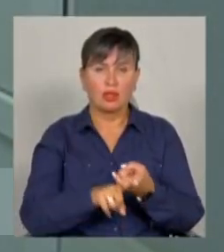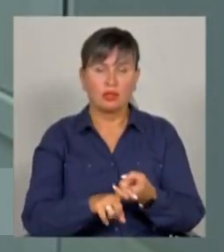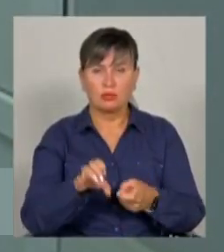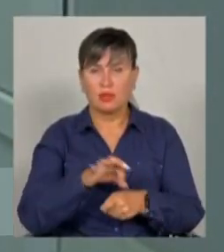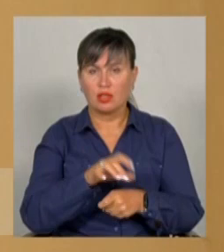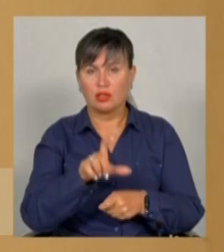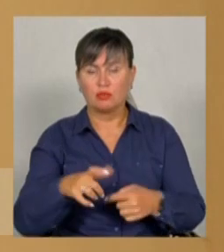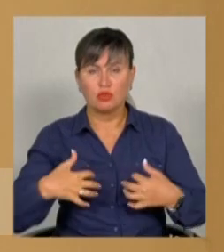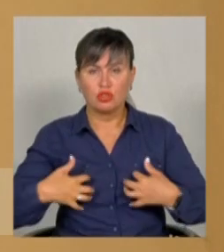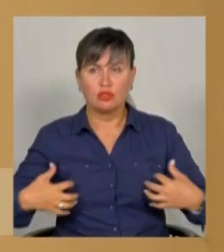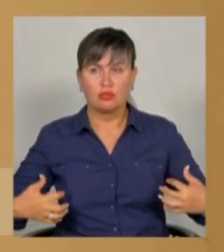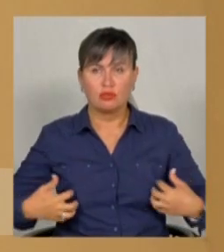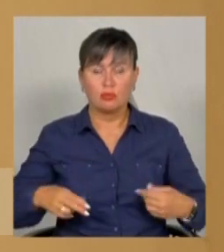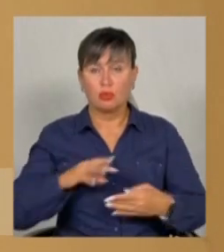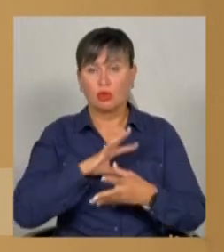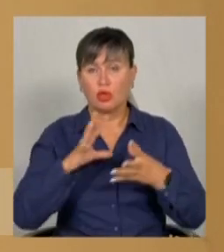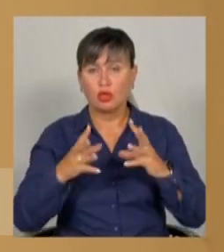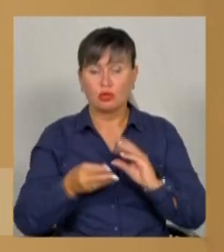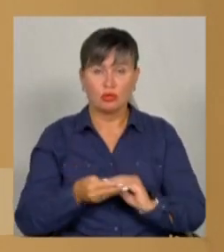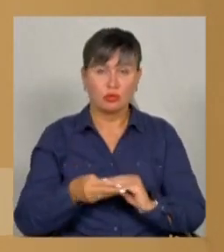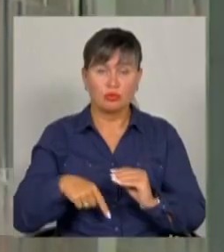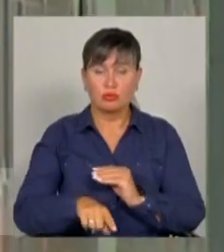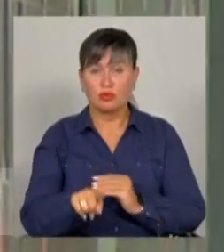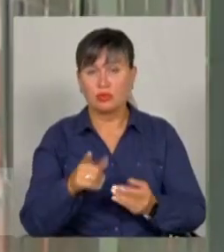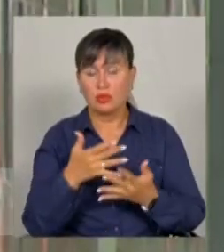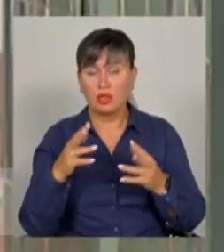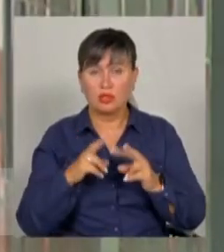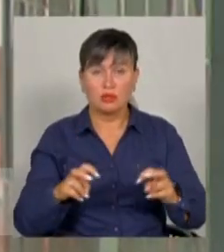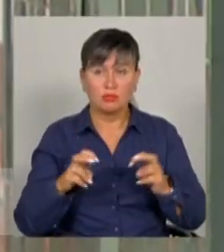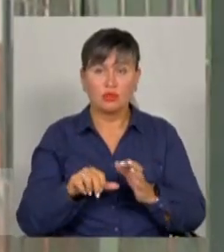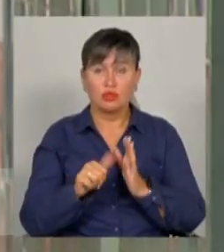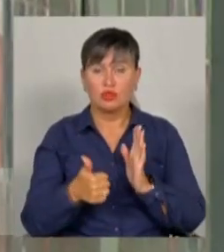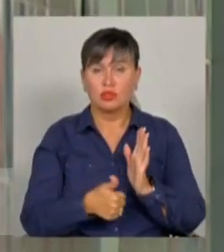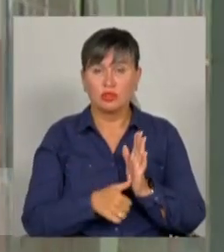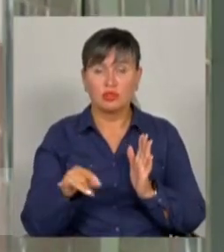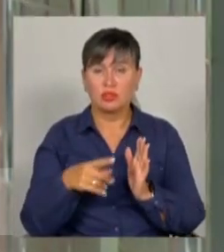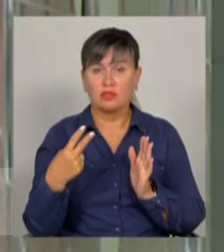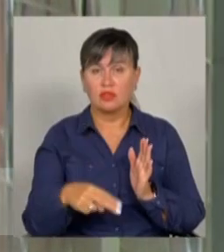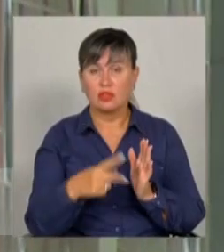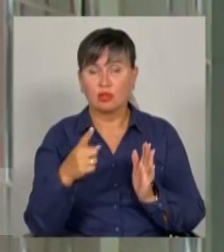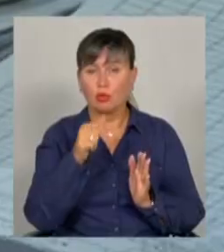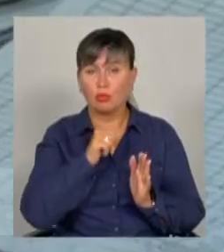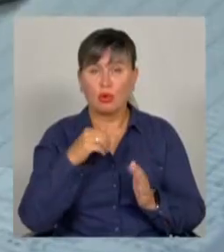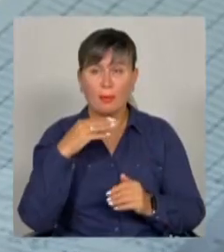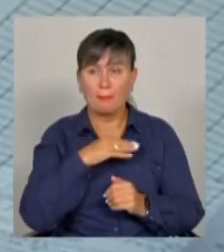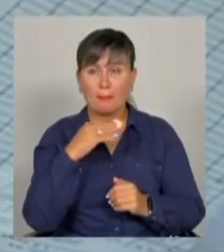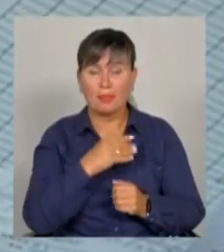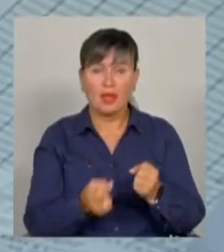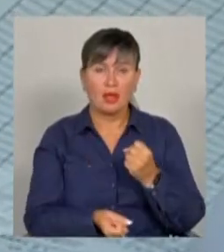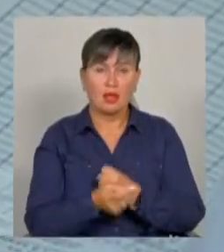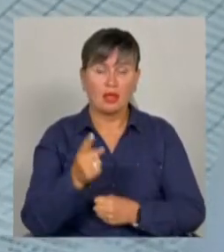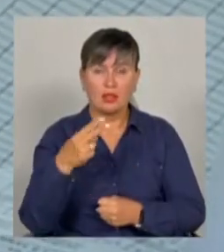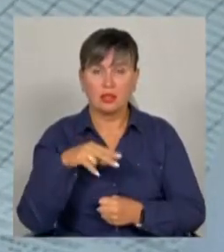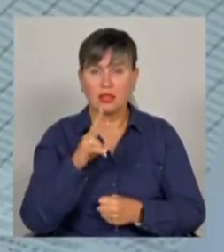с больными животными. По результатам санитарно-эпидемиологической экспертизы в 16 из 21 пробы мяса обнаружено